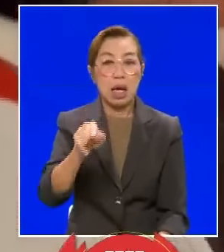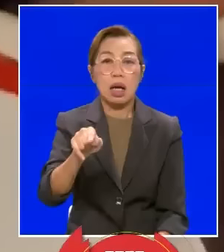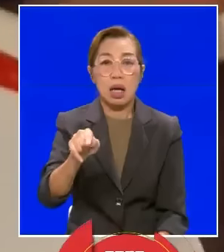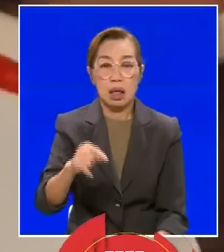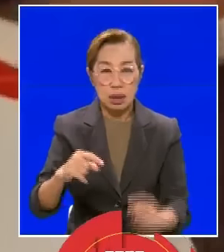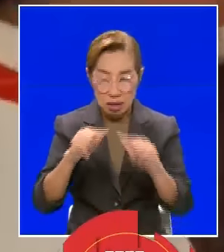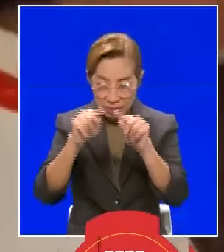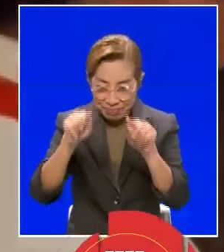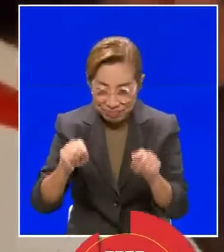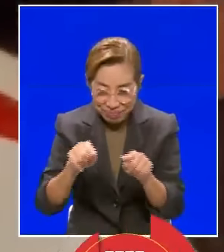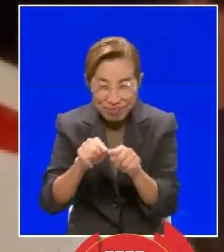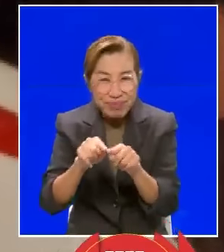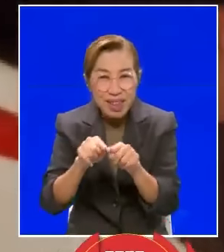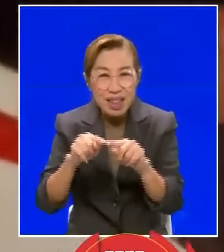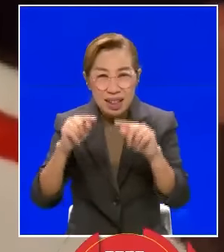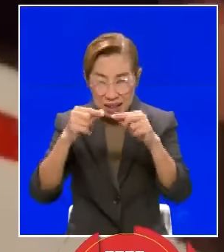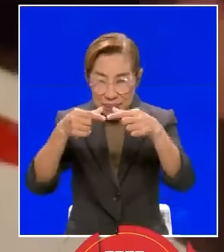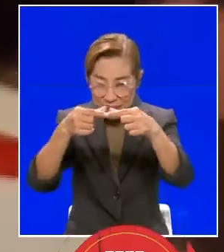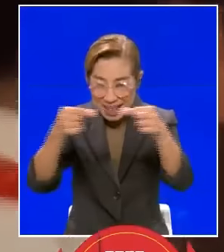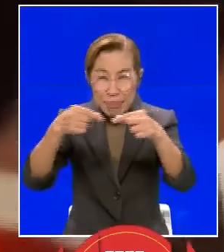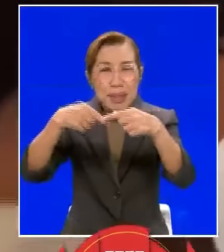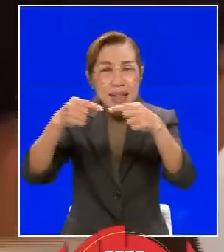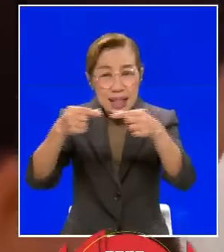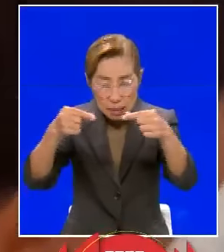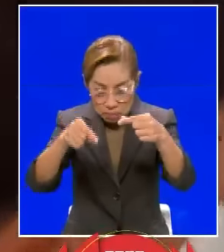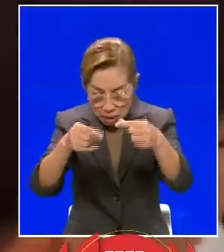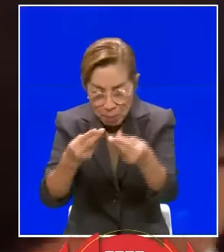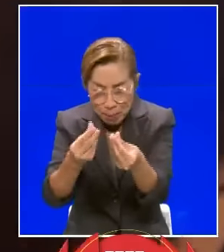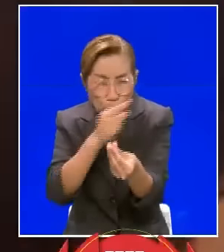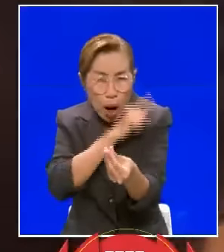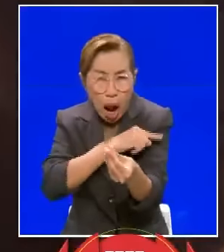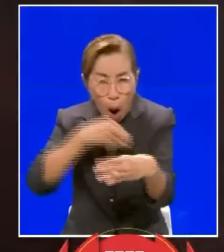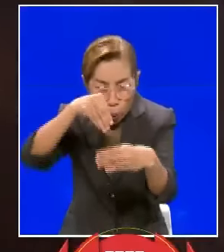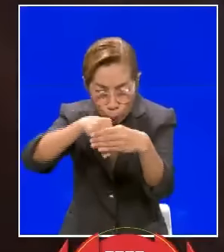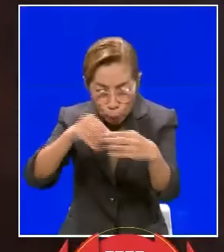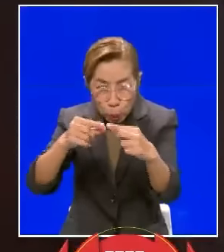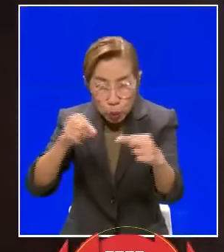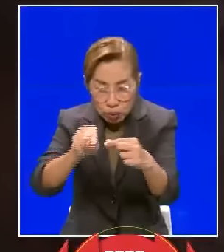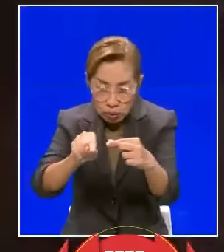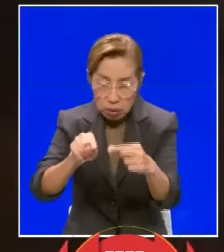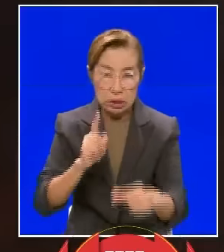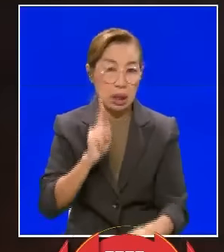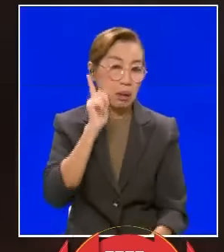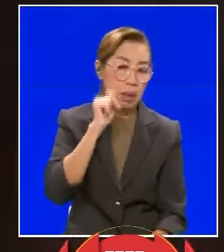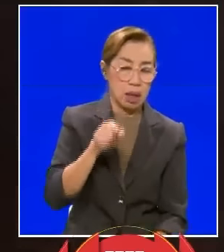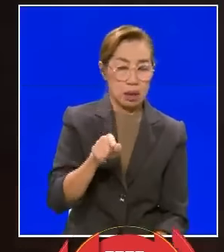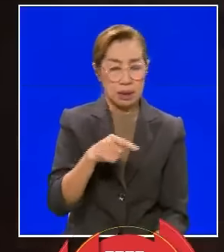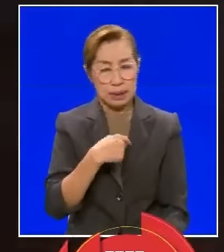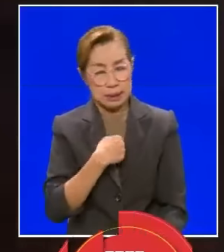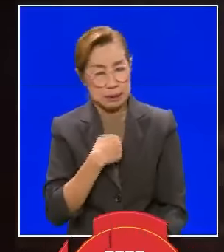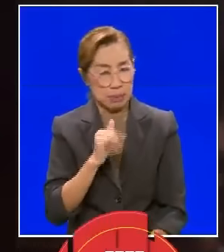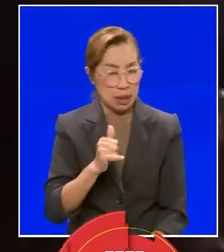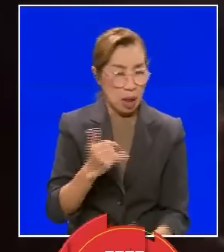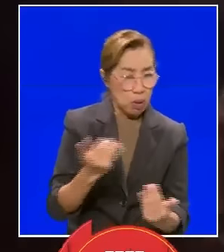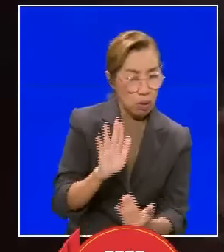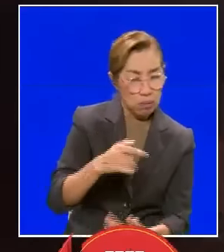มันเป็นถุงซิปล็อกเล็กๆแหละแล้วก็มีผงสีขาวๆอยู่ข้างในนะครับก็ตอนแรกก็คุณแม่ก็ไม่ฟันธงไม่ยืนยันของลูกหรือเปล่